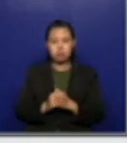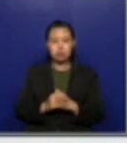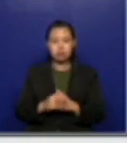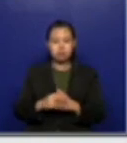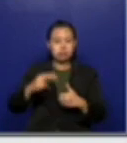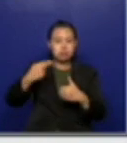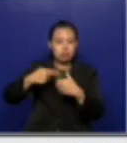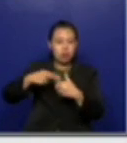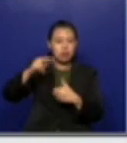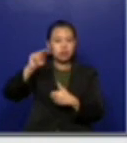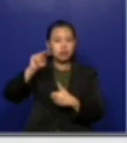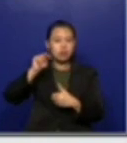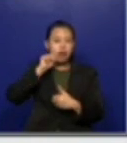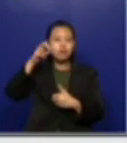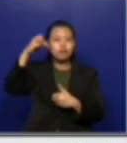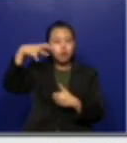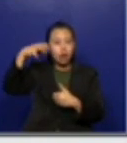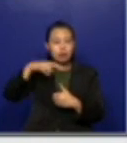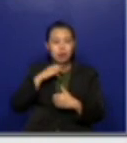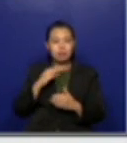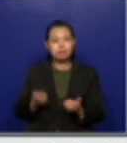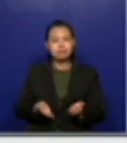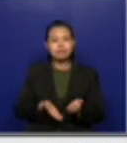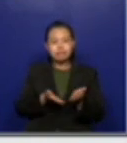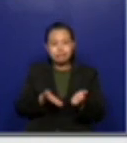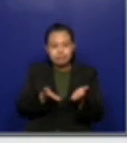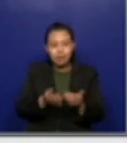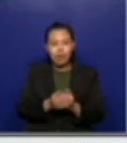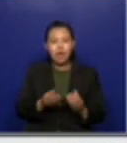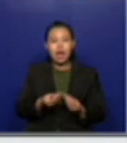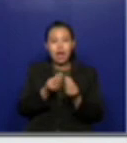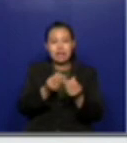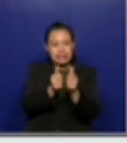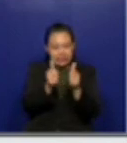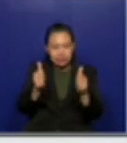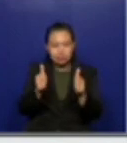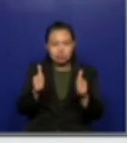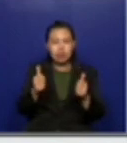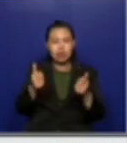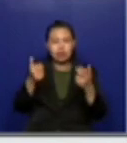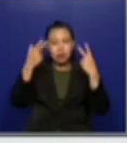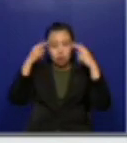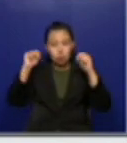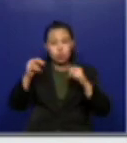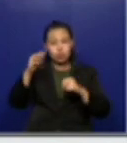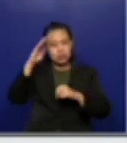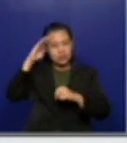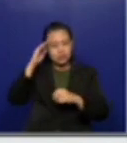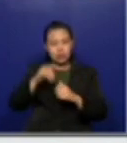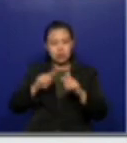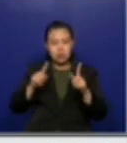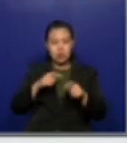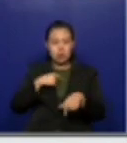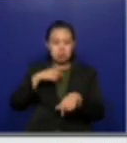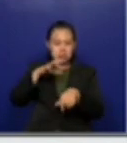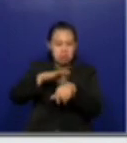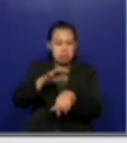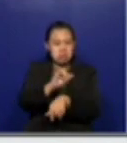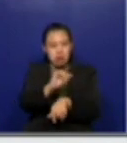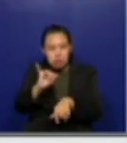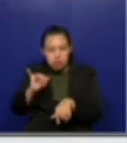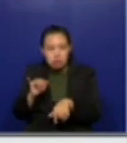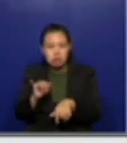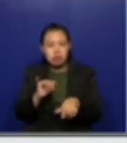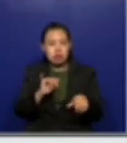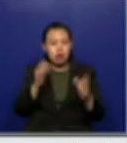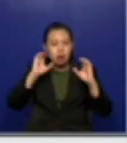ยู่เป็นพูดอวยนายกรัฐมนตรีอ้างโน่นอ้างนี่โอ้ยดีหมดแต่ไม่บอกจุดบกพร่องหรือจุดเสียเลยว่านโยบายที่รัฐบาล